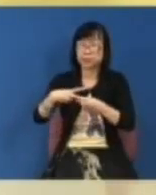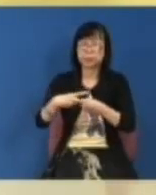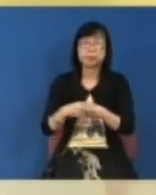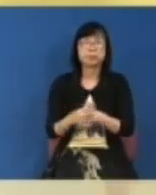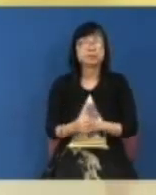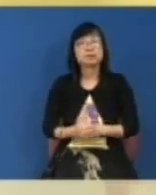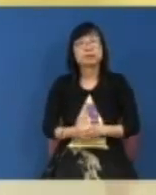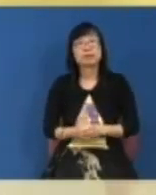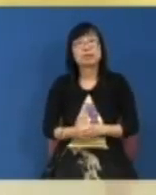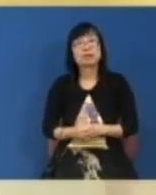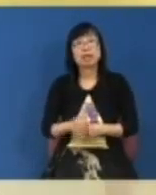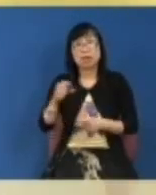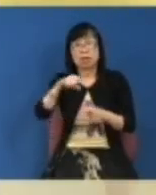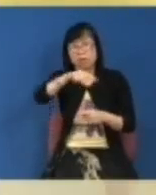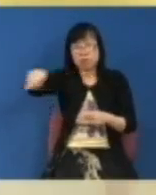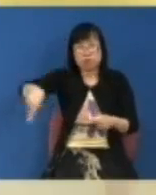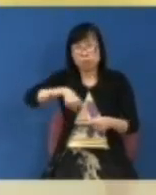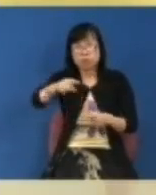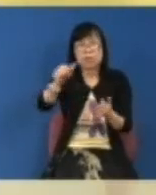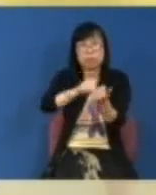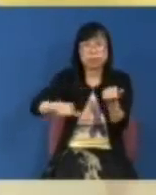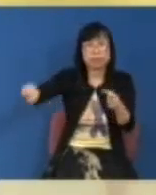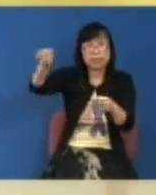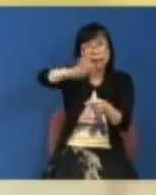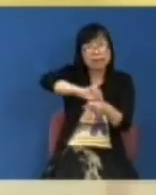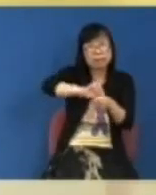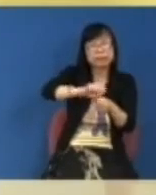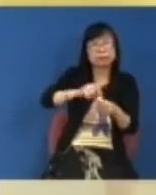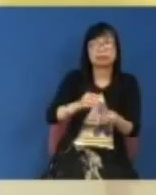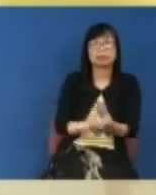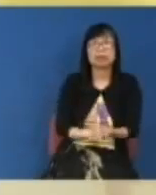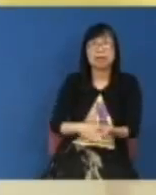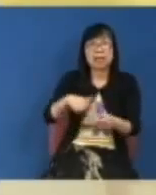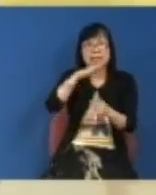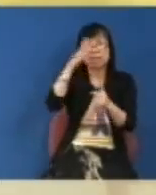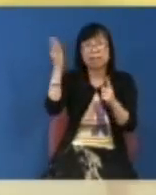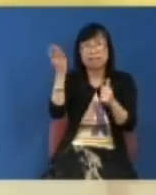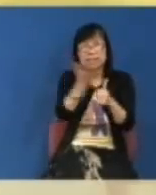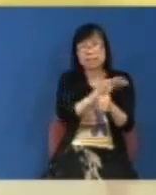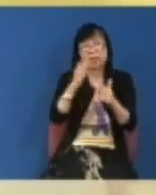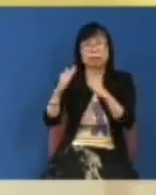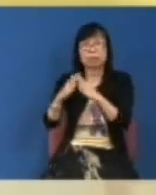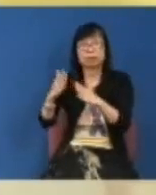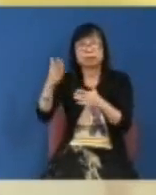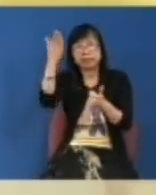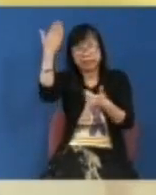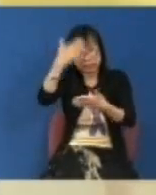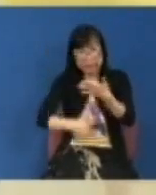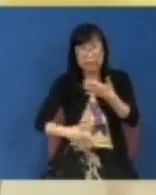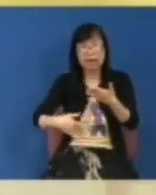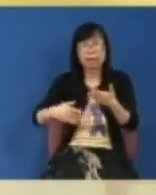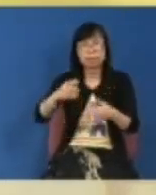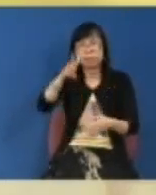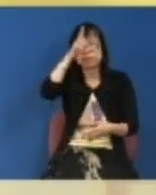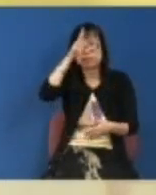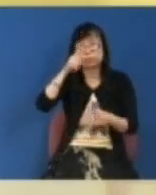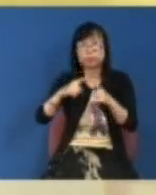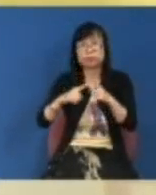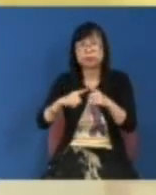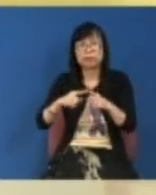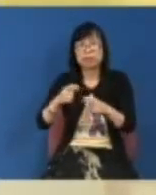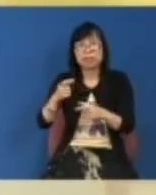個區議會加入委任議席，跟住殺局，跟住減公務員人工，跟住減綜